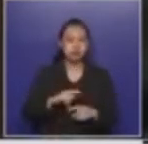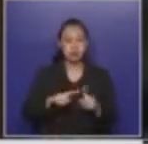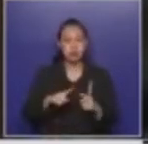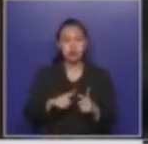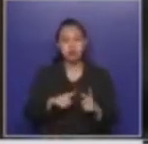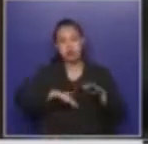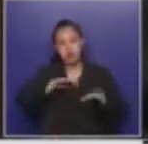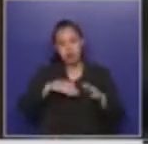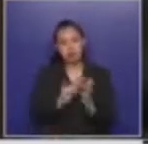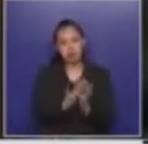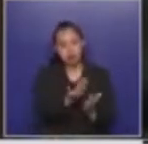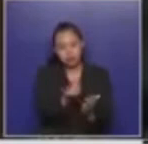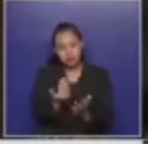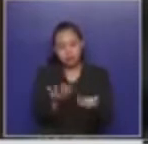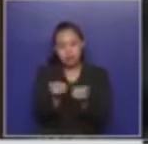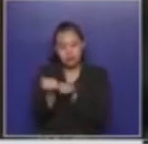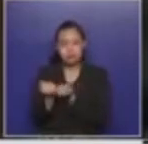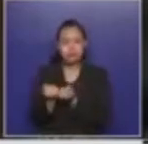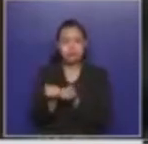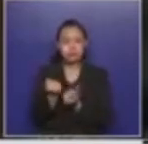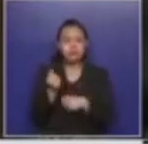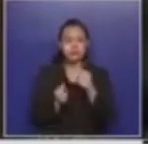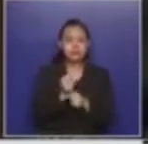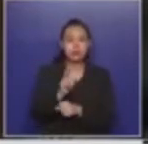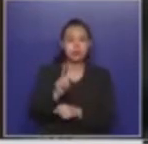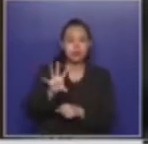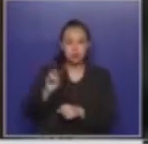ไม่ทราบมีเจตนาว่าเศรษฐกิจต่ำลงแต่การประมาณรายรับนะครับในปีงบประมาณ2560 4